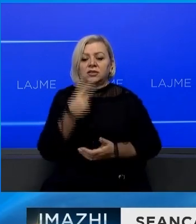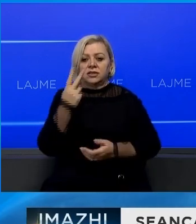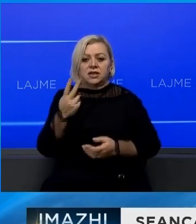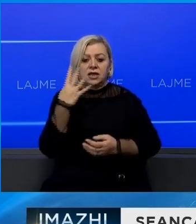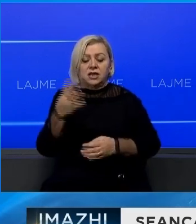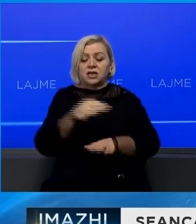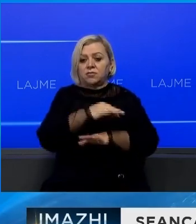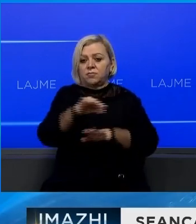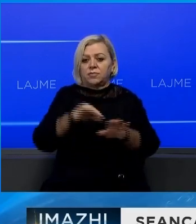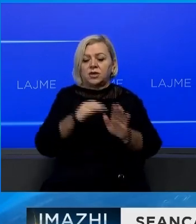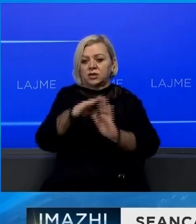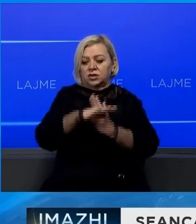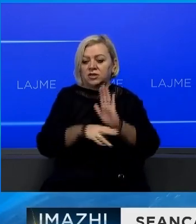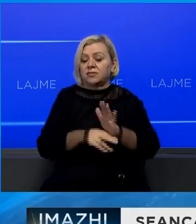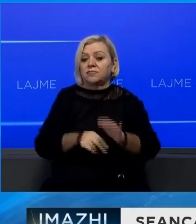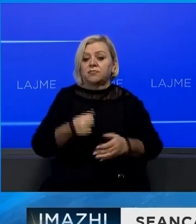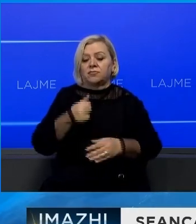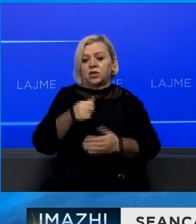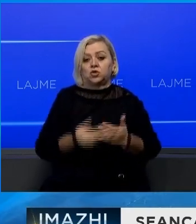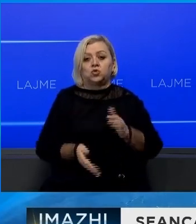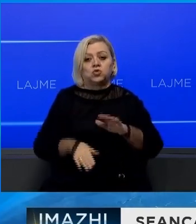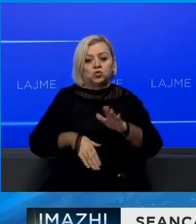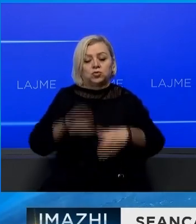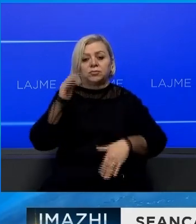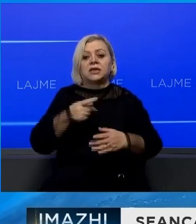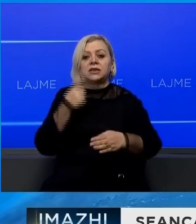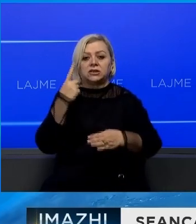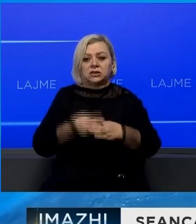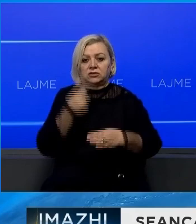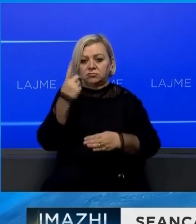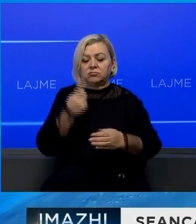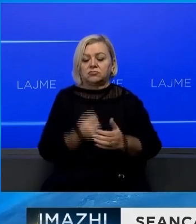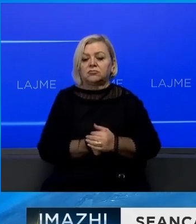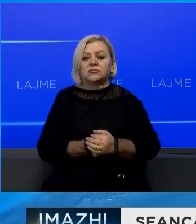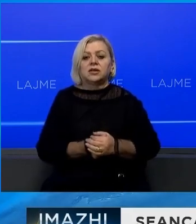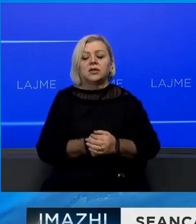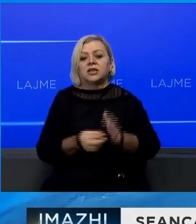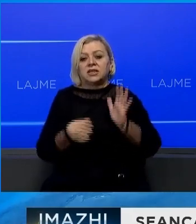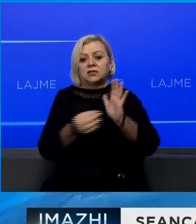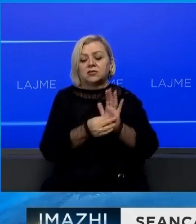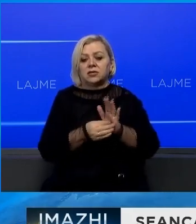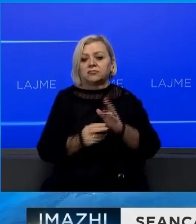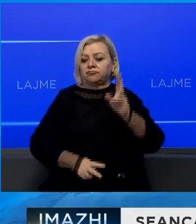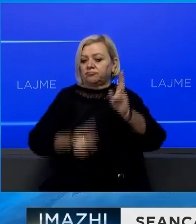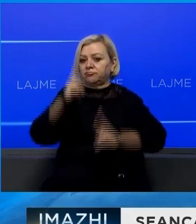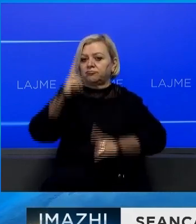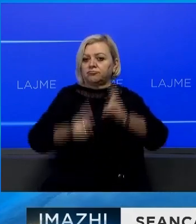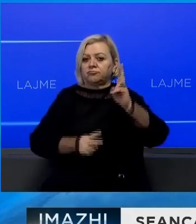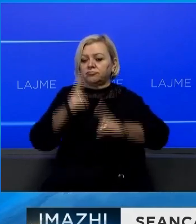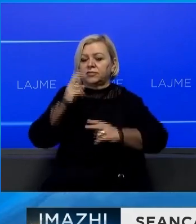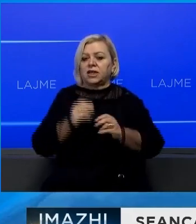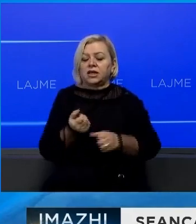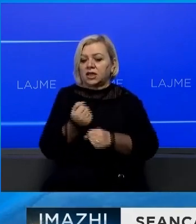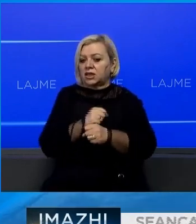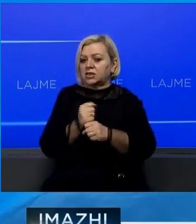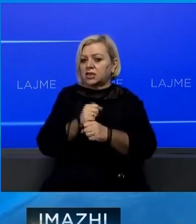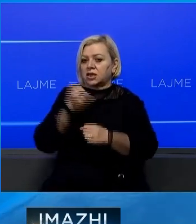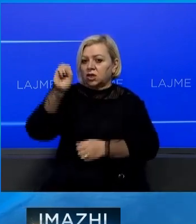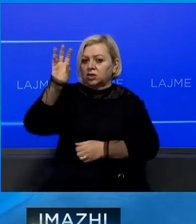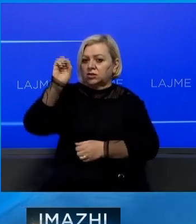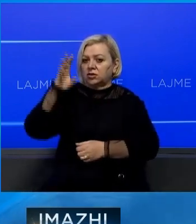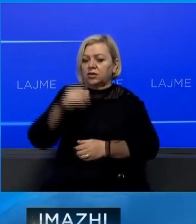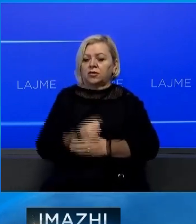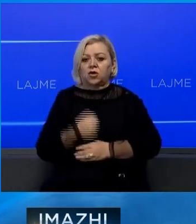ligje, shumica prej tyre në lexim të parë, derisa si pike 38 me radhë është renditur debati parlamentar për krizën energjetike në